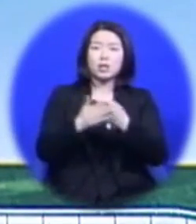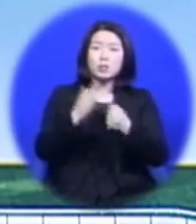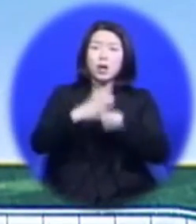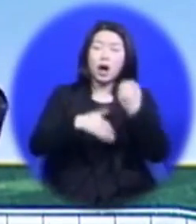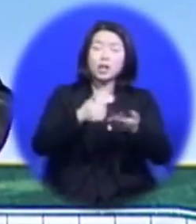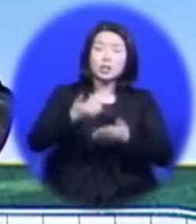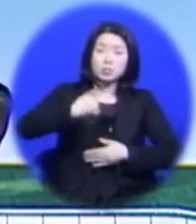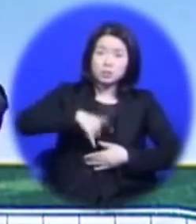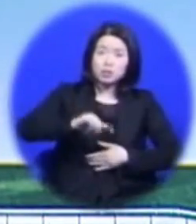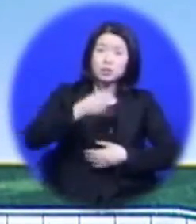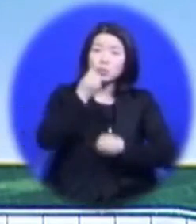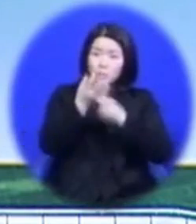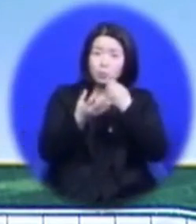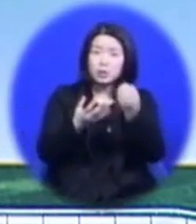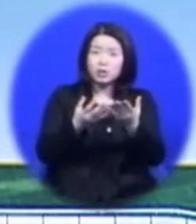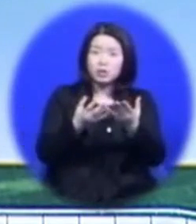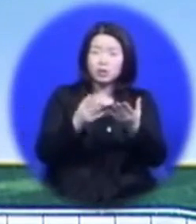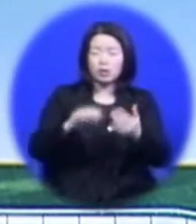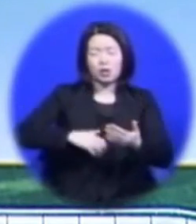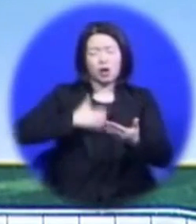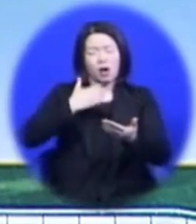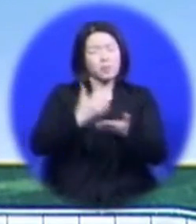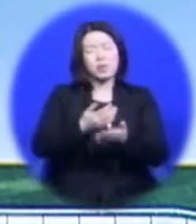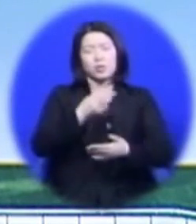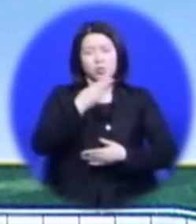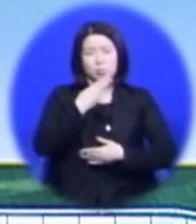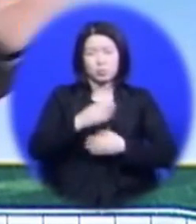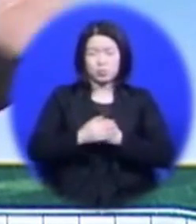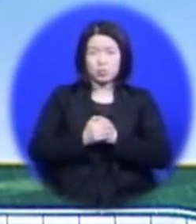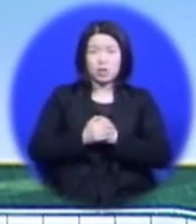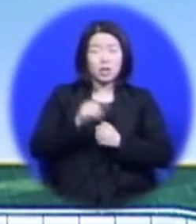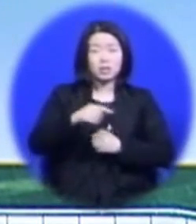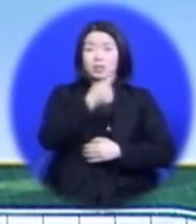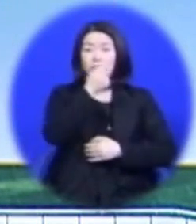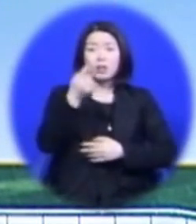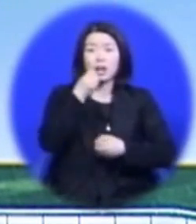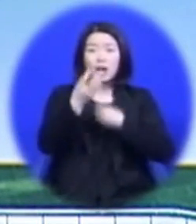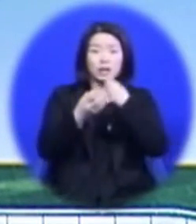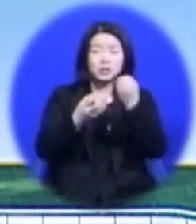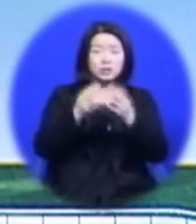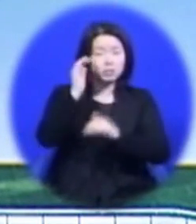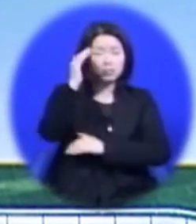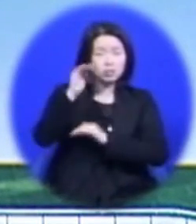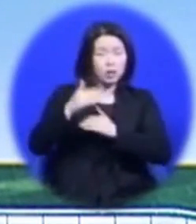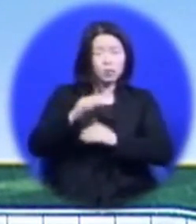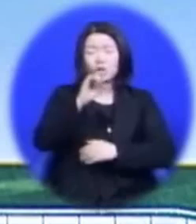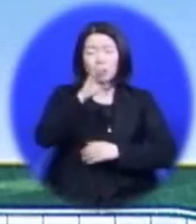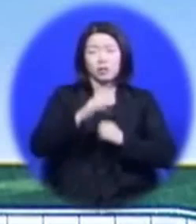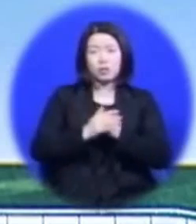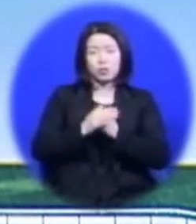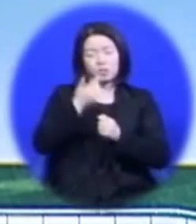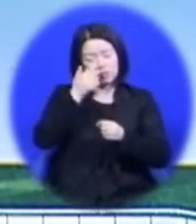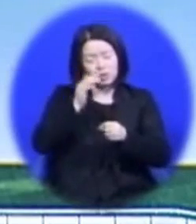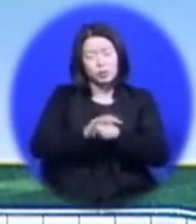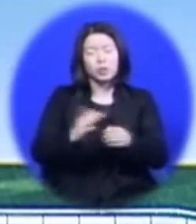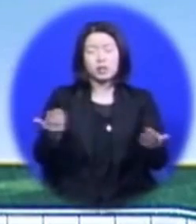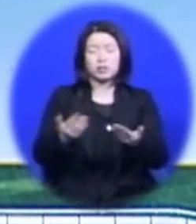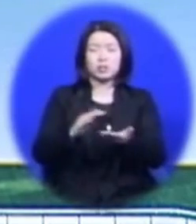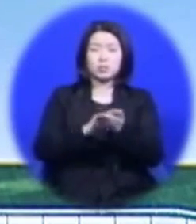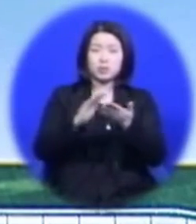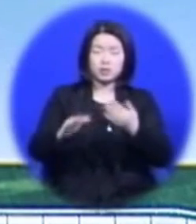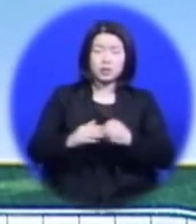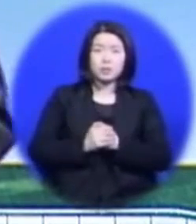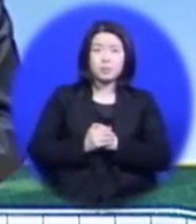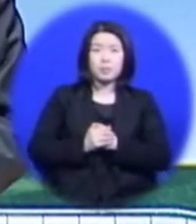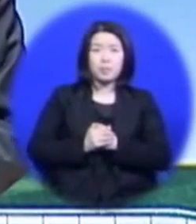이런 고백이 뭐 감격이 없어요. 그건 간증거리도 아니에요. 이야, 기가 막힐 거죠.